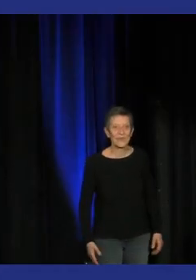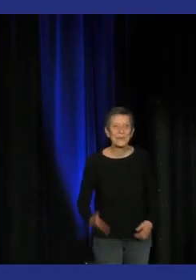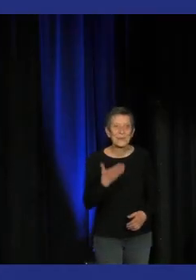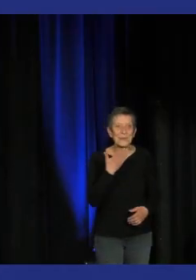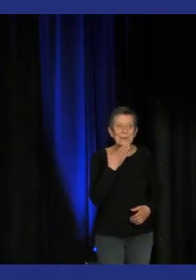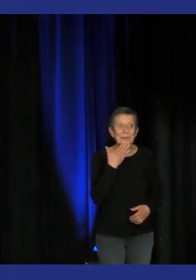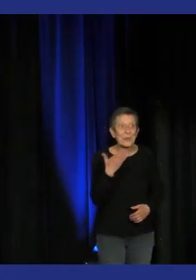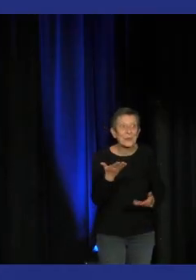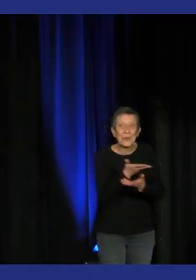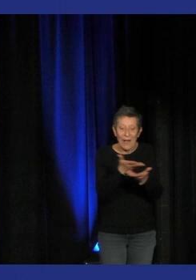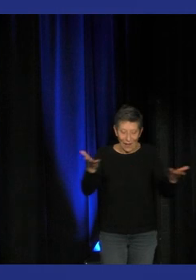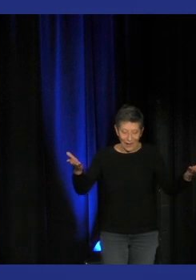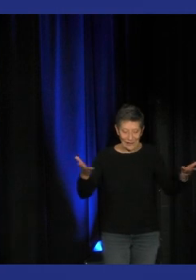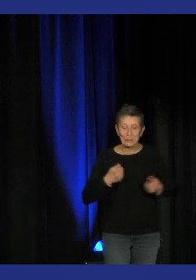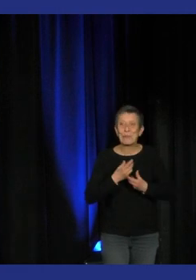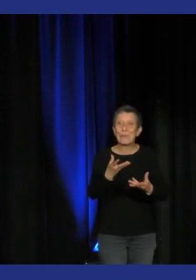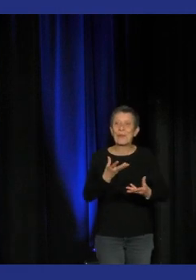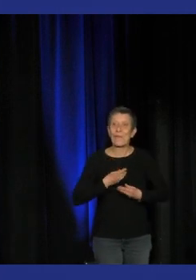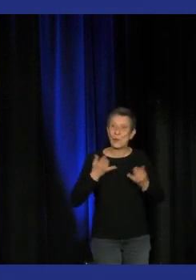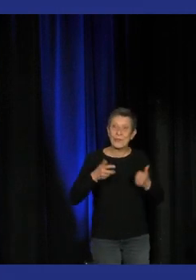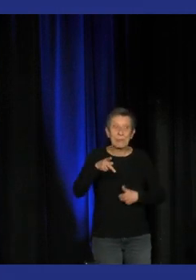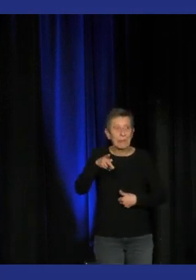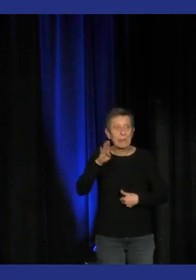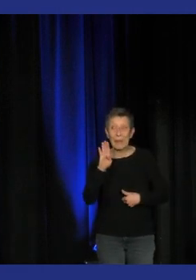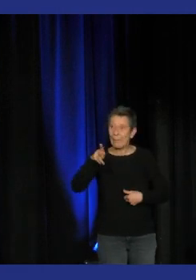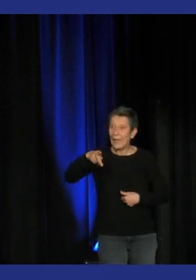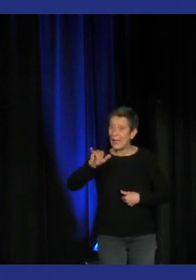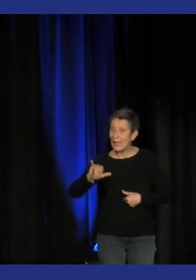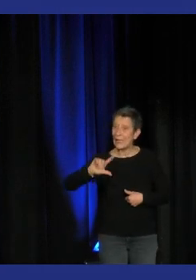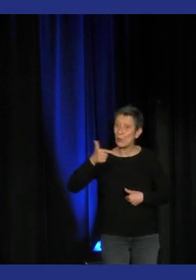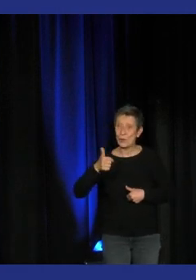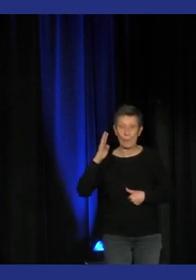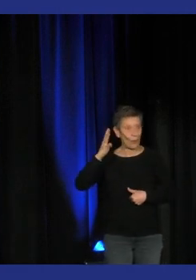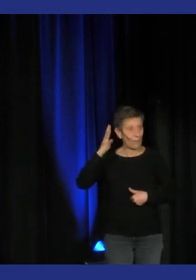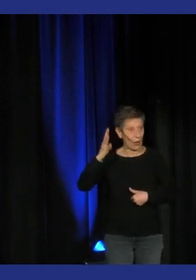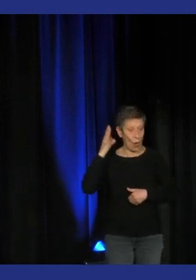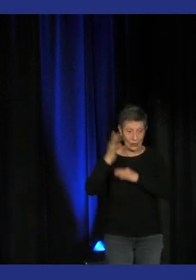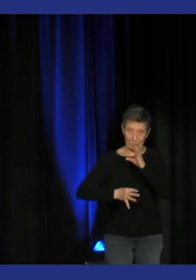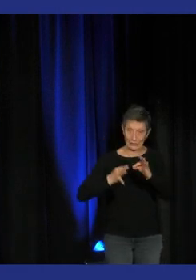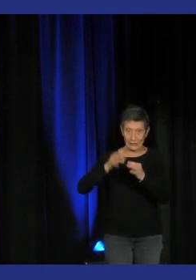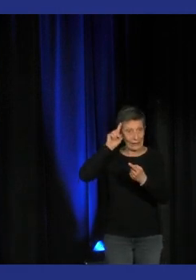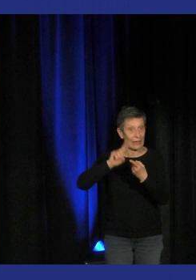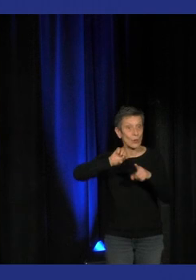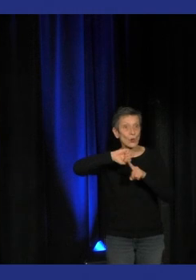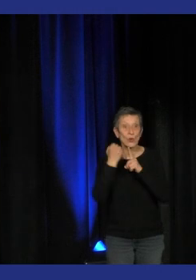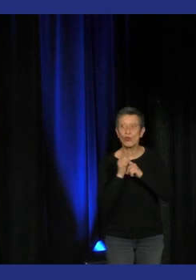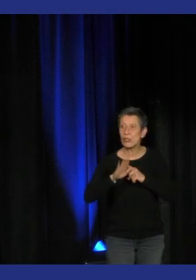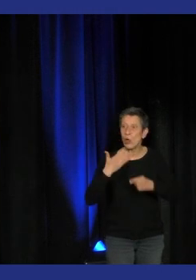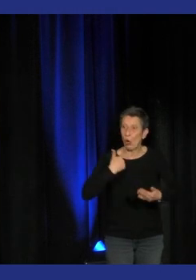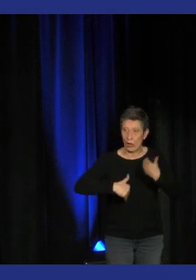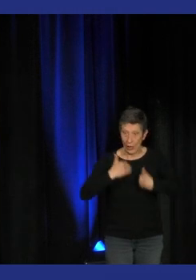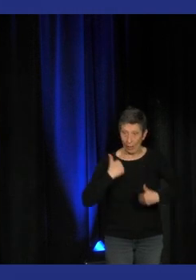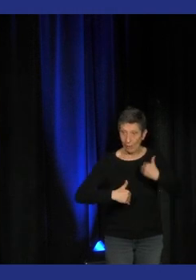Bonsoir à toutes, bonsoir à tous, bienvenue à la BPI pour cette deuxième séance du cycle consacré à la sociologie du handicap